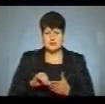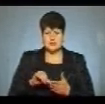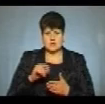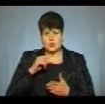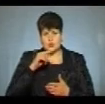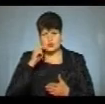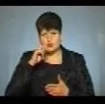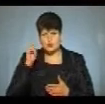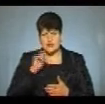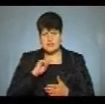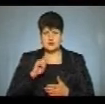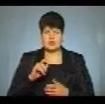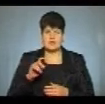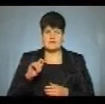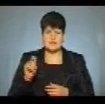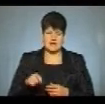волонтер. Ми їздили